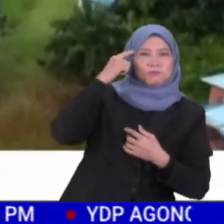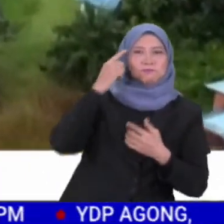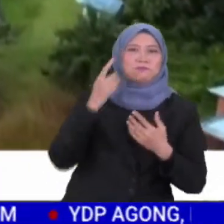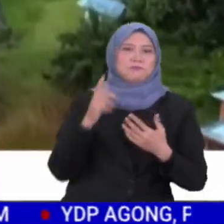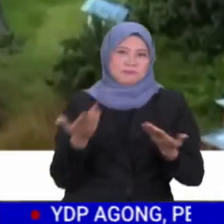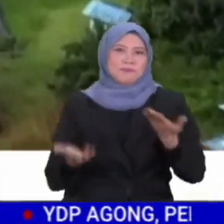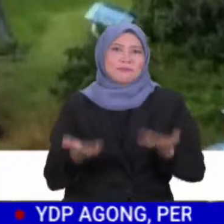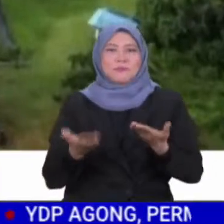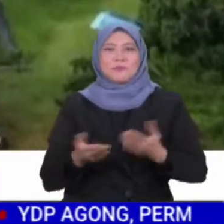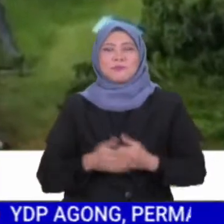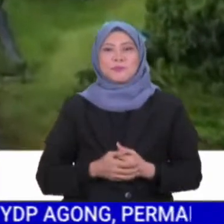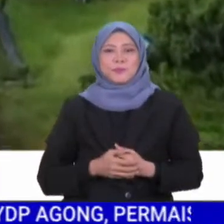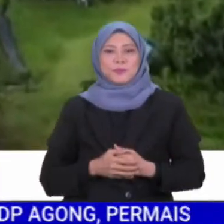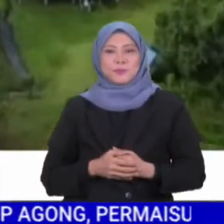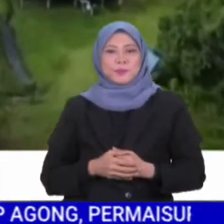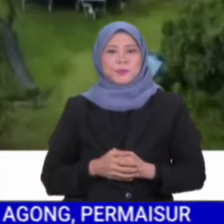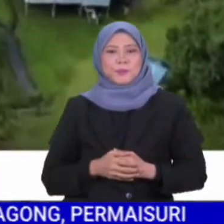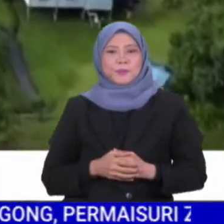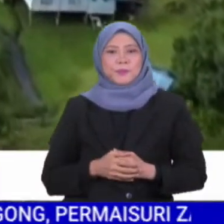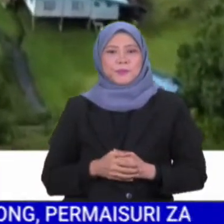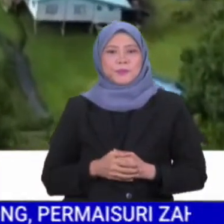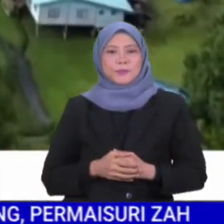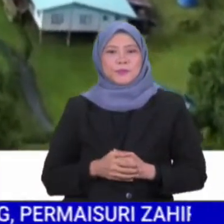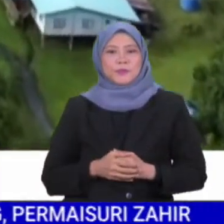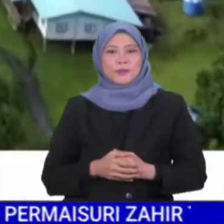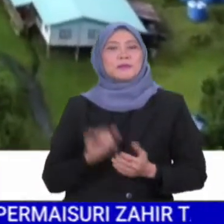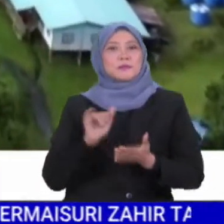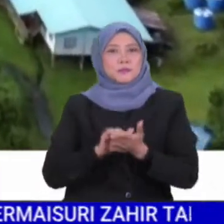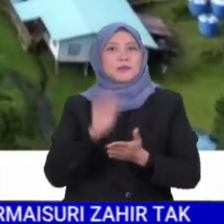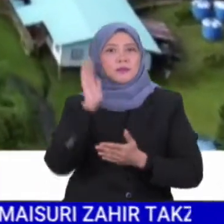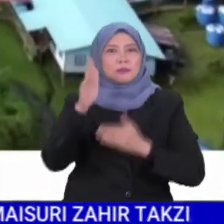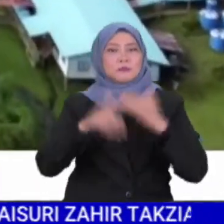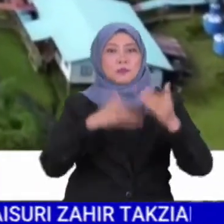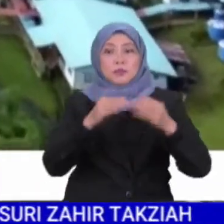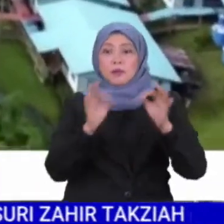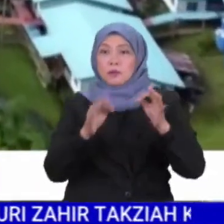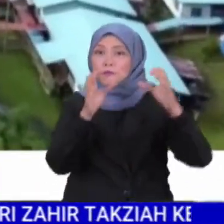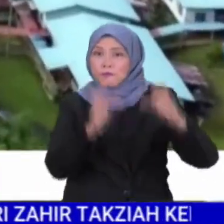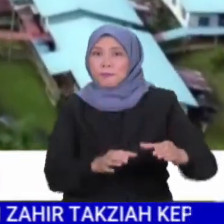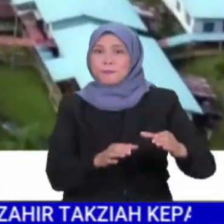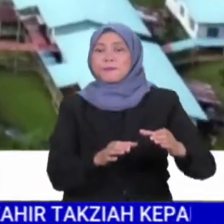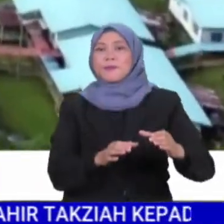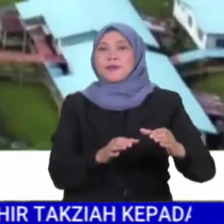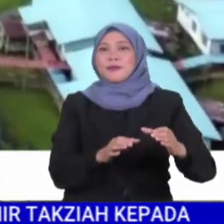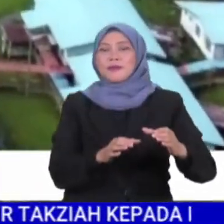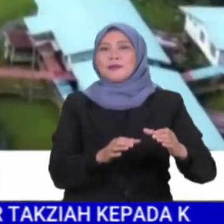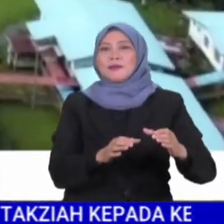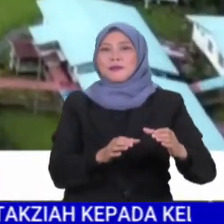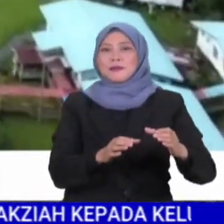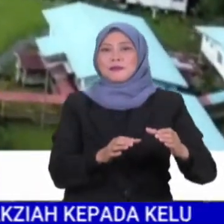Ya. But it is in the pipeline. Kalau jadi, itu is going to be,